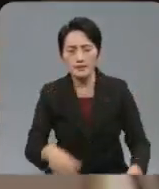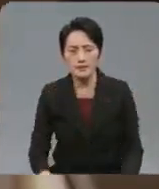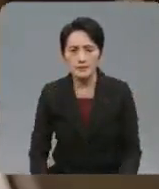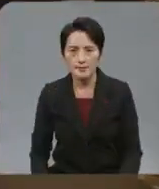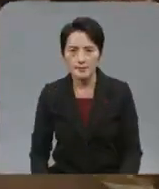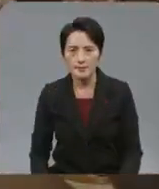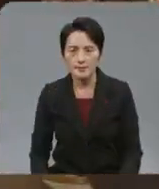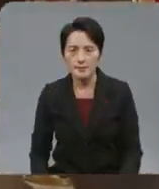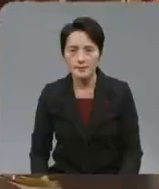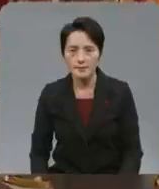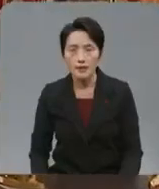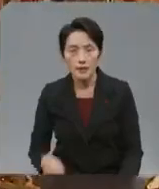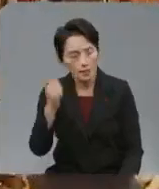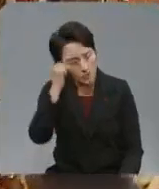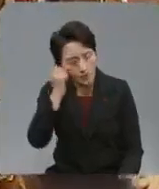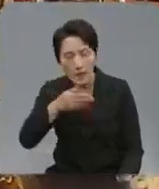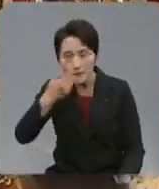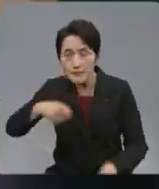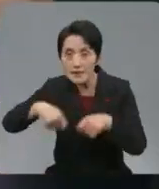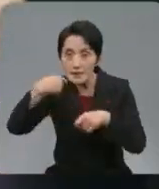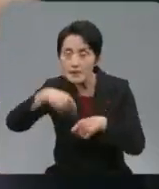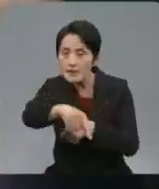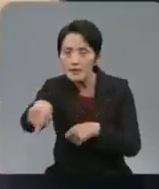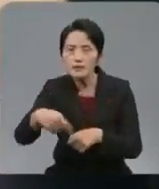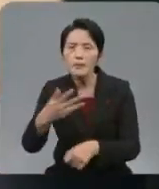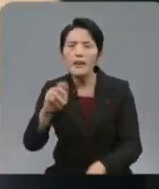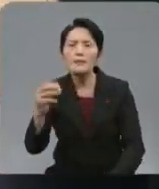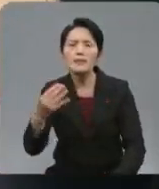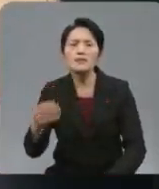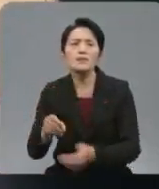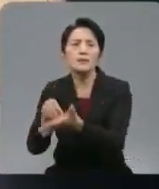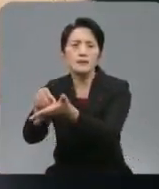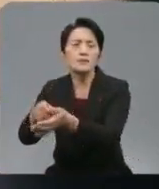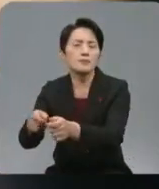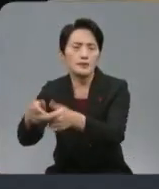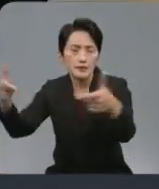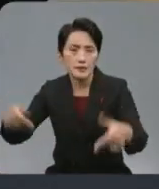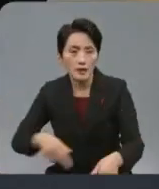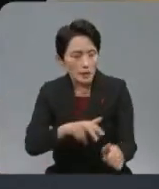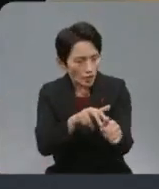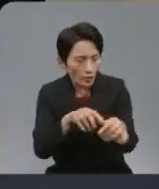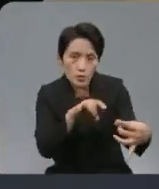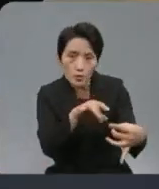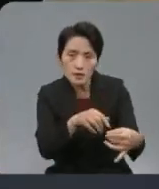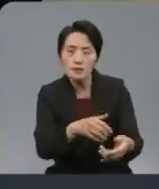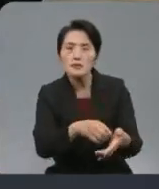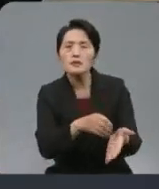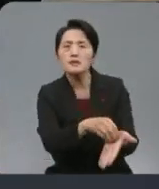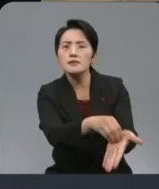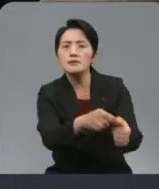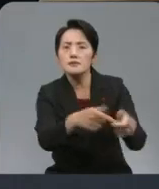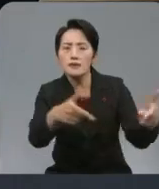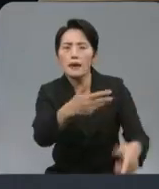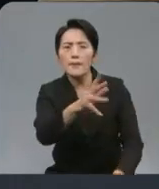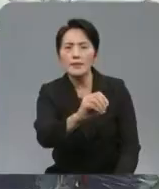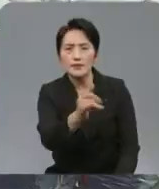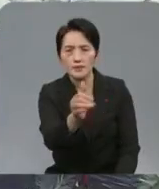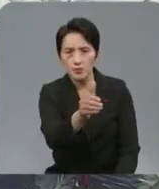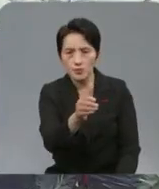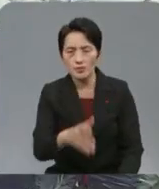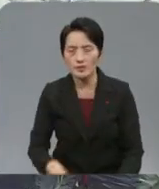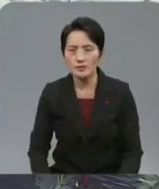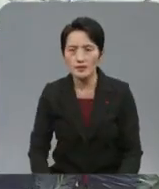lapangan pekerjaan tahunan turun 218.000 di 2020 akibat menebaknya pandemi covid-19 namun kemudian mulai